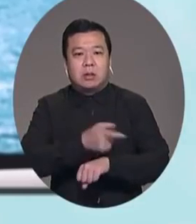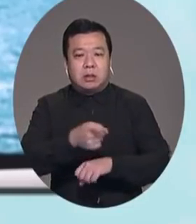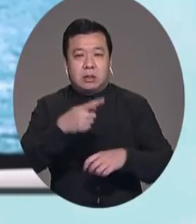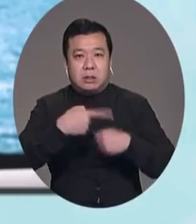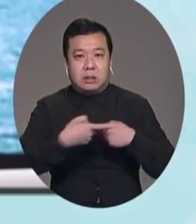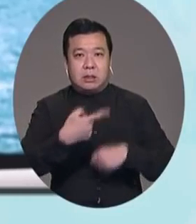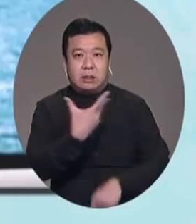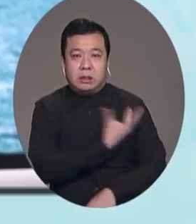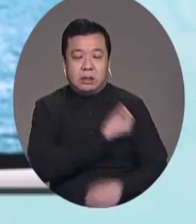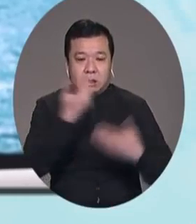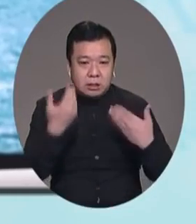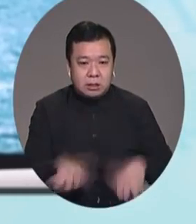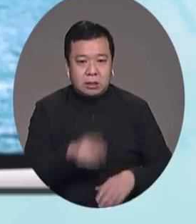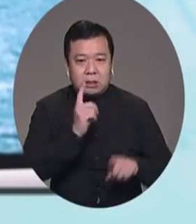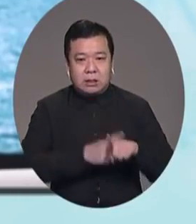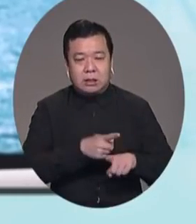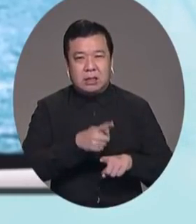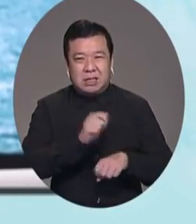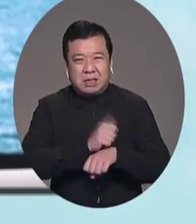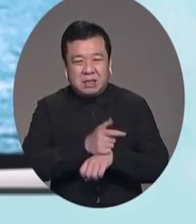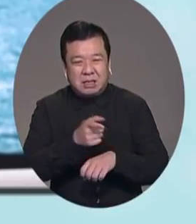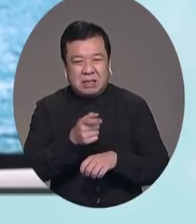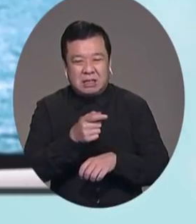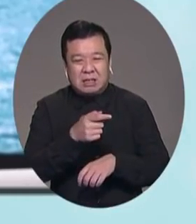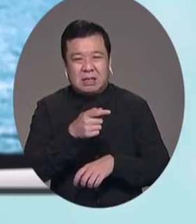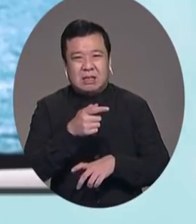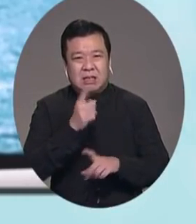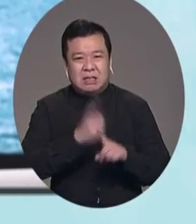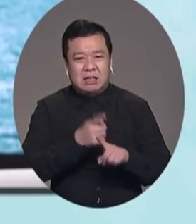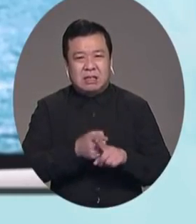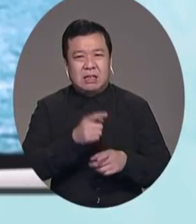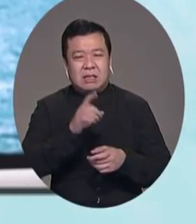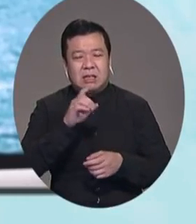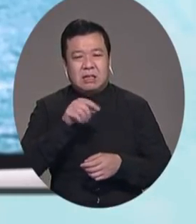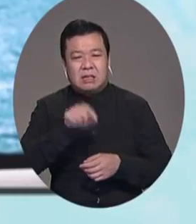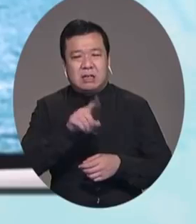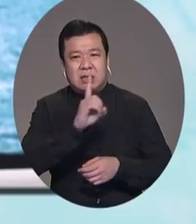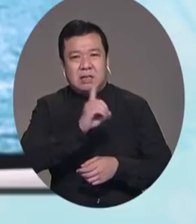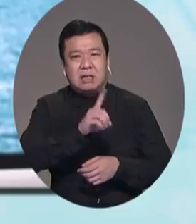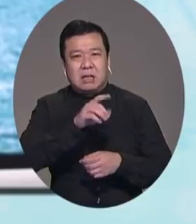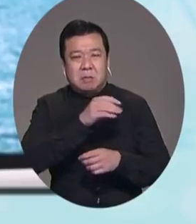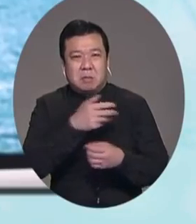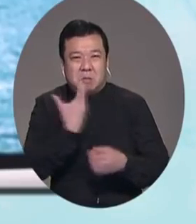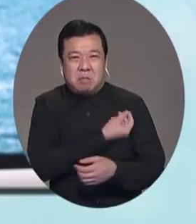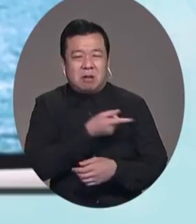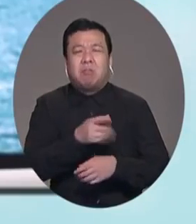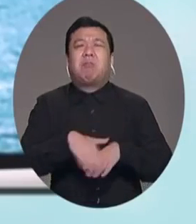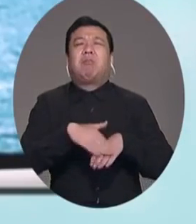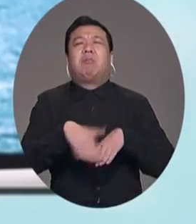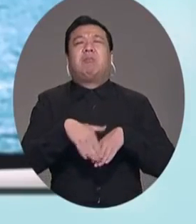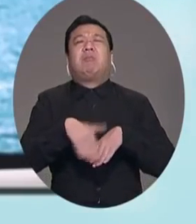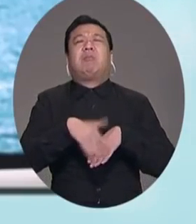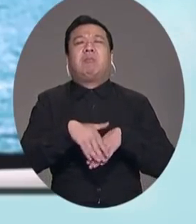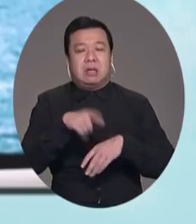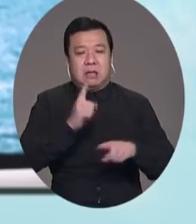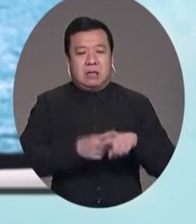針，其實那個成效，尤其是對那個 Delta 病毒呢，就不是太行的，即